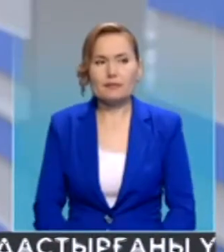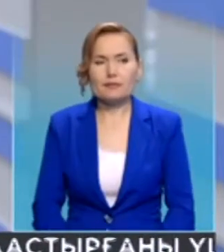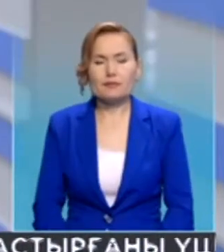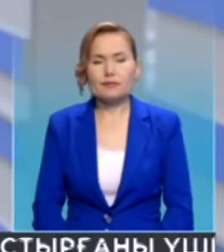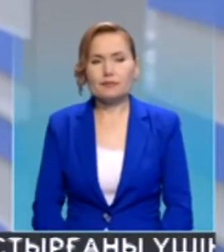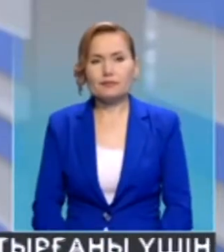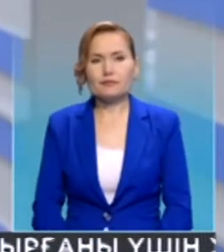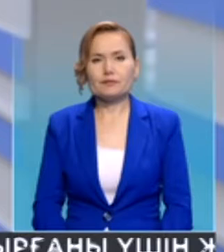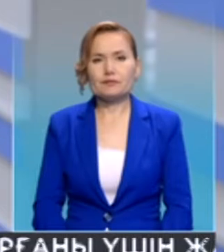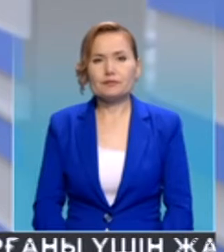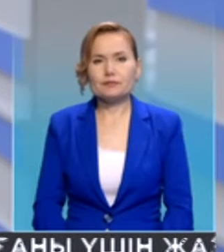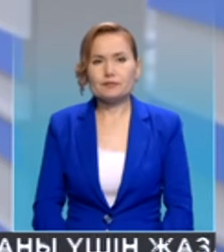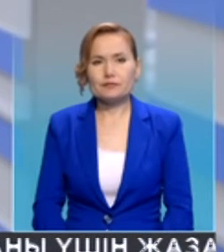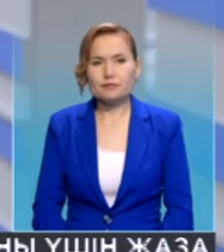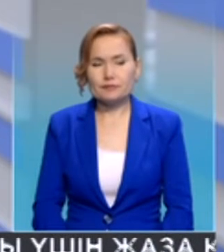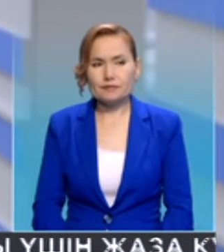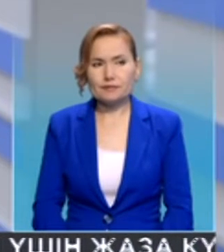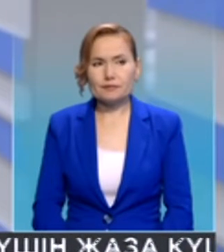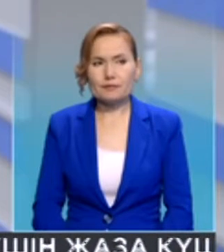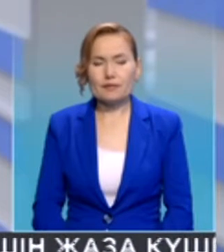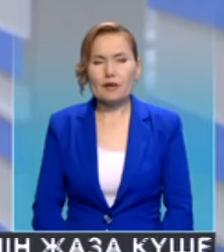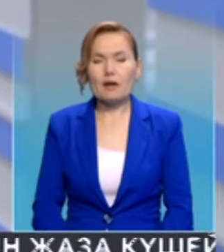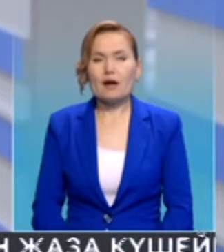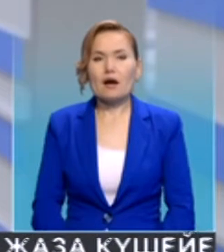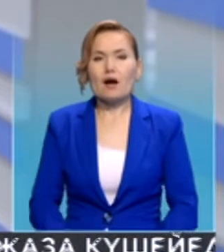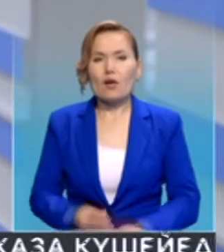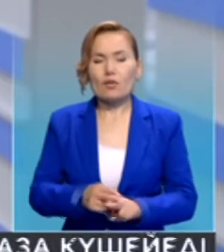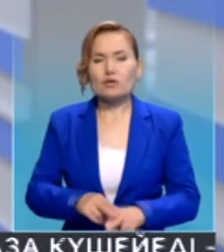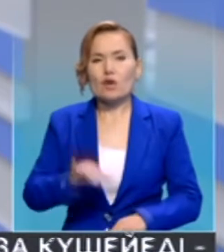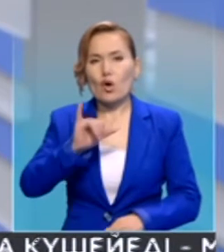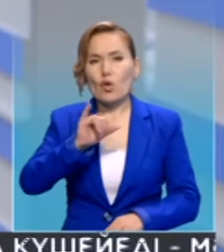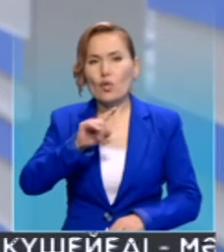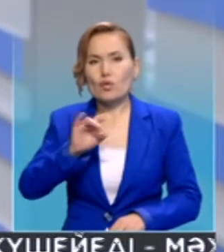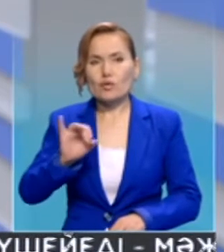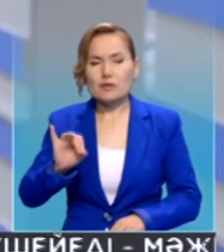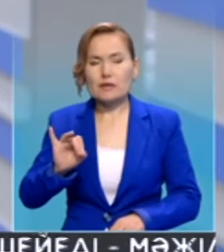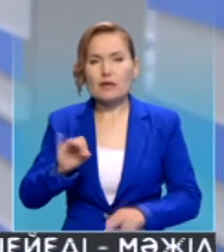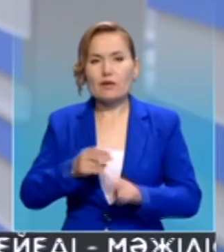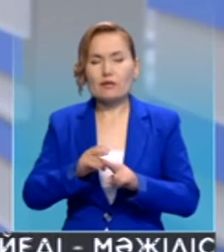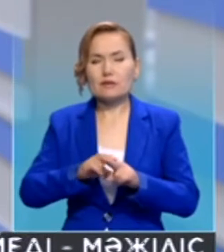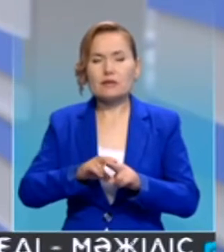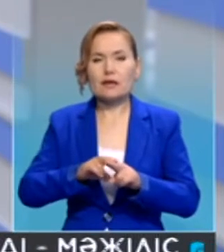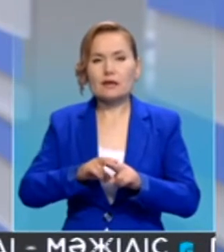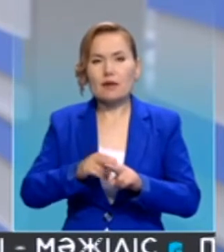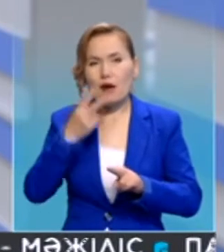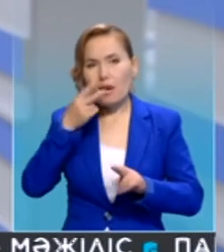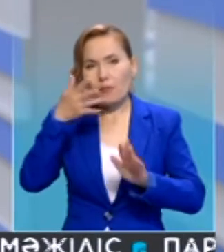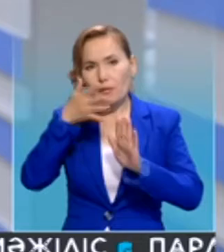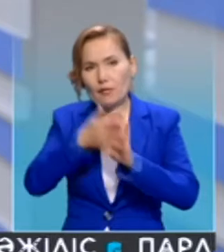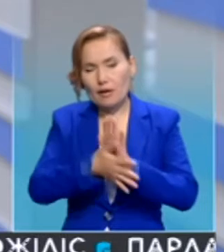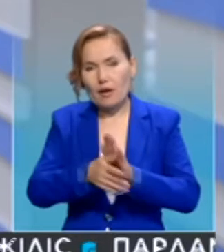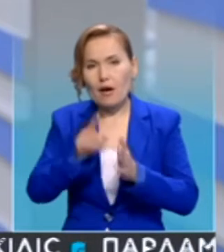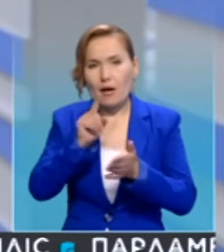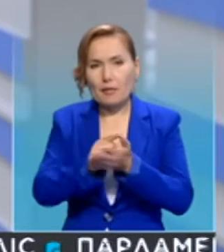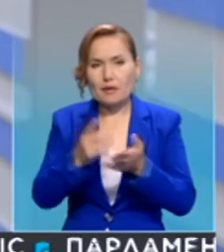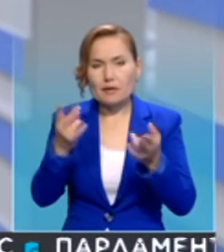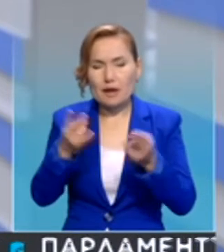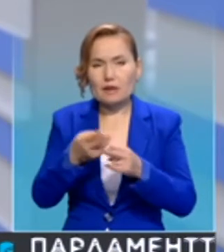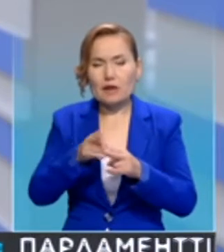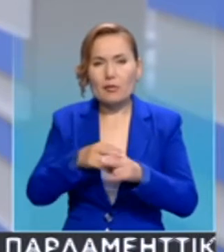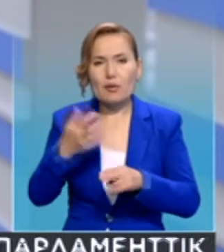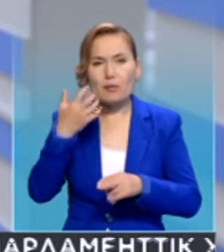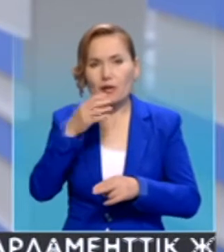Екінші шара ол скринингтің сапасын көтеру. Сапаны тек қана аппарат емес,